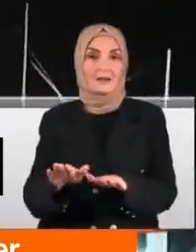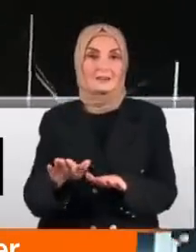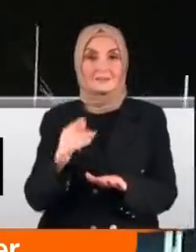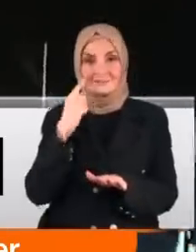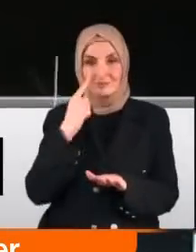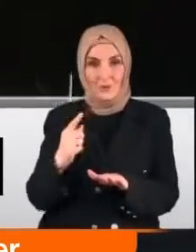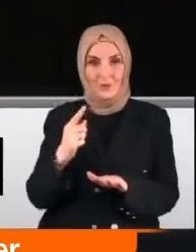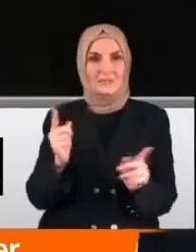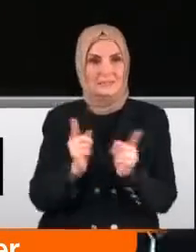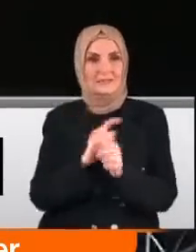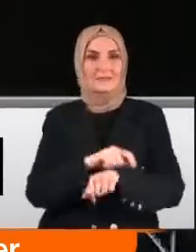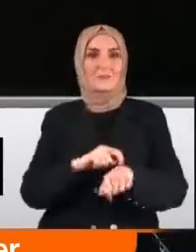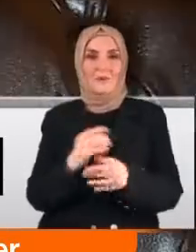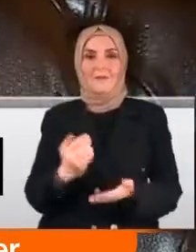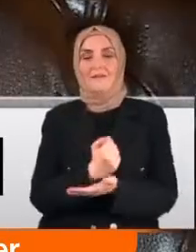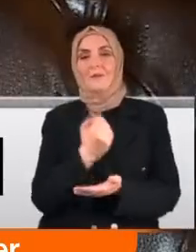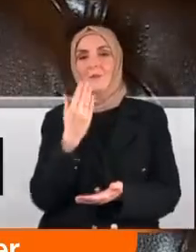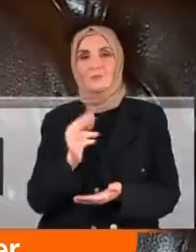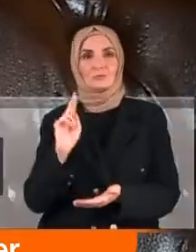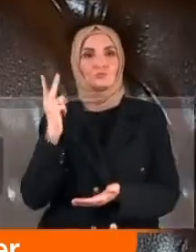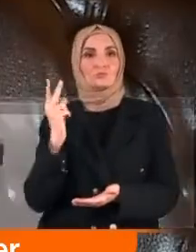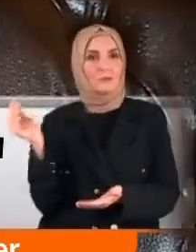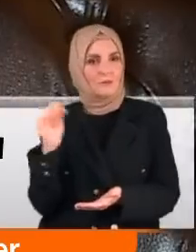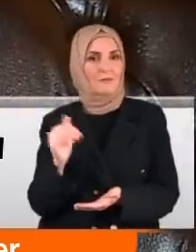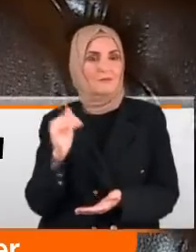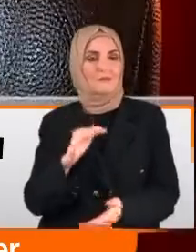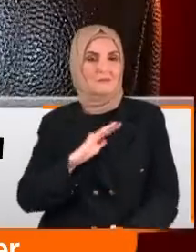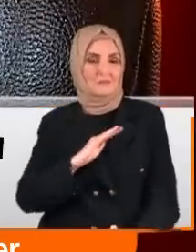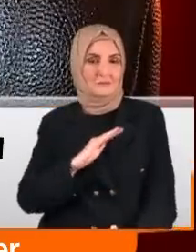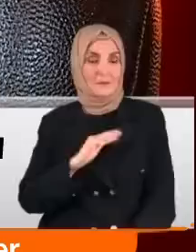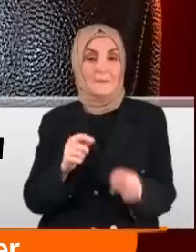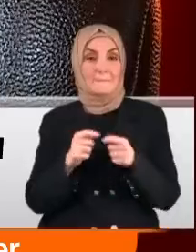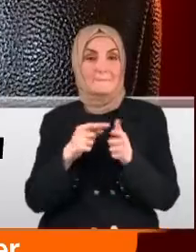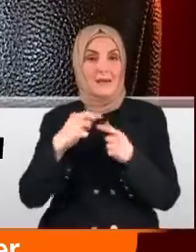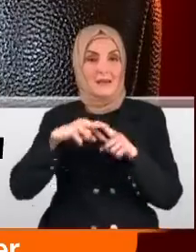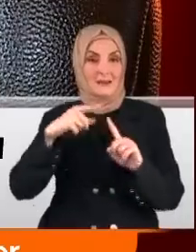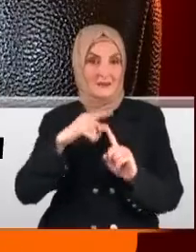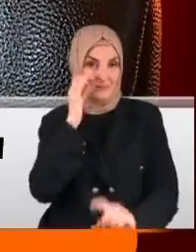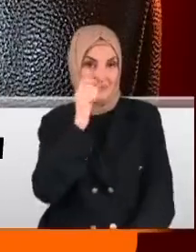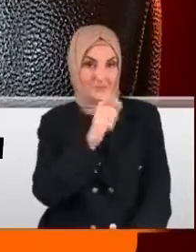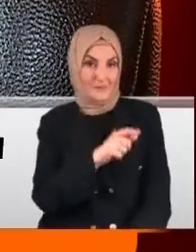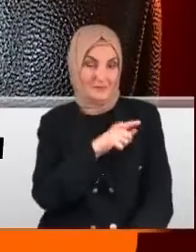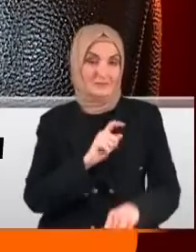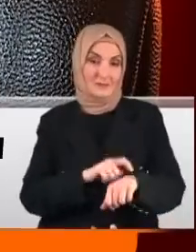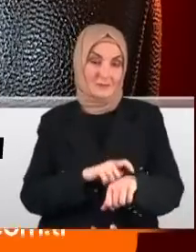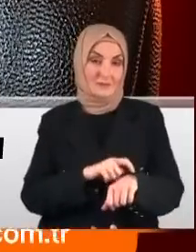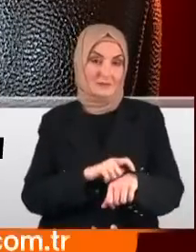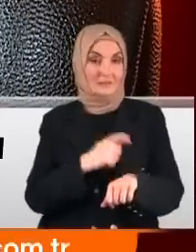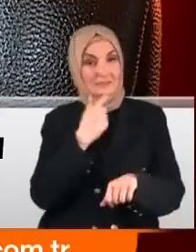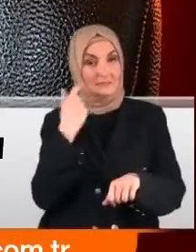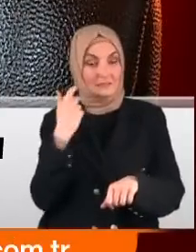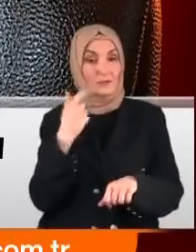verdi, müjdeler peş peşe geldi. Berat Bey'in döneminde biz bu sondaj